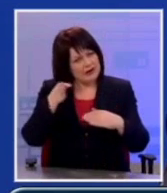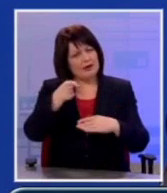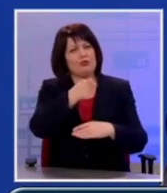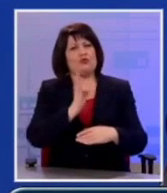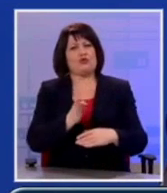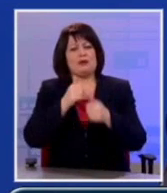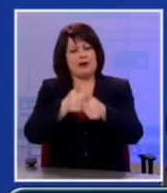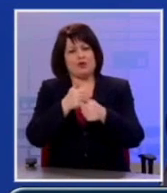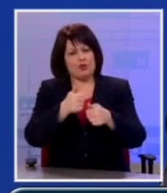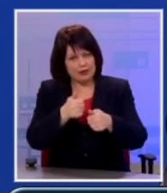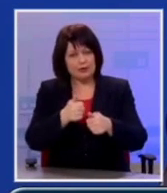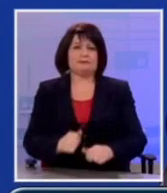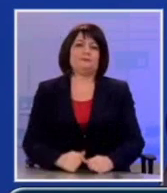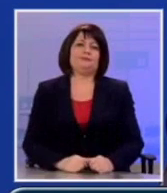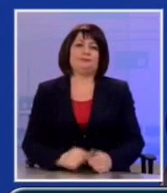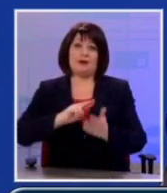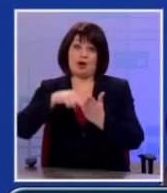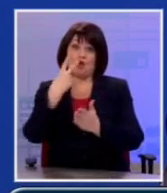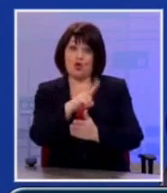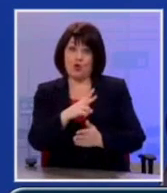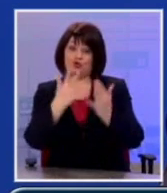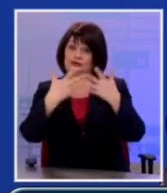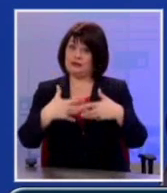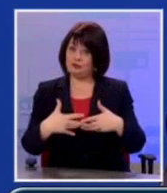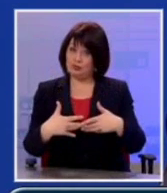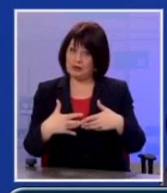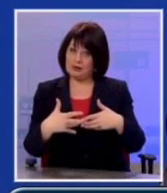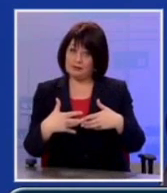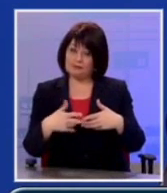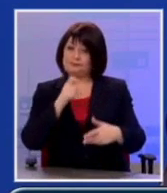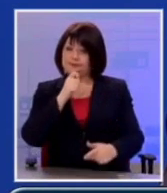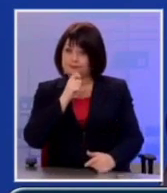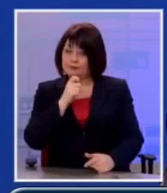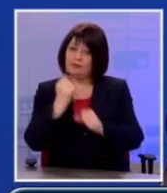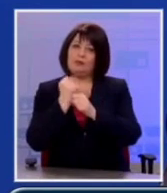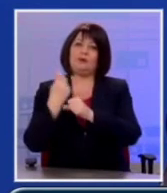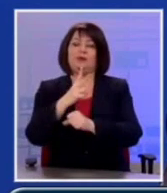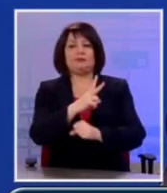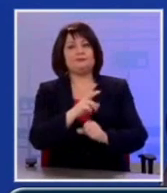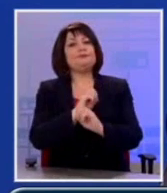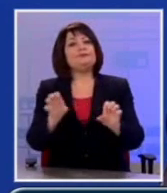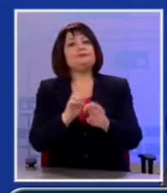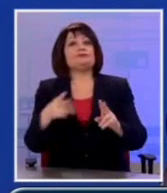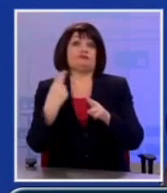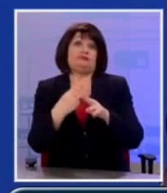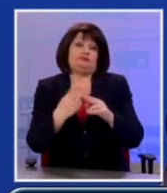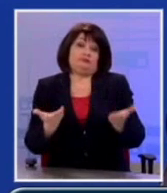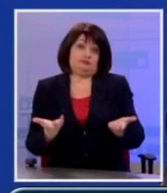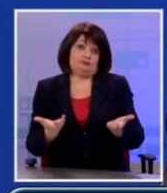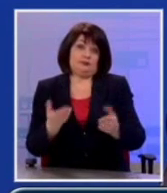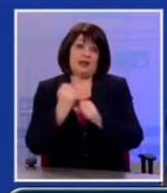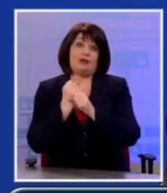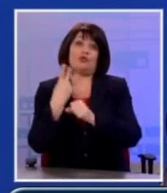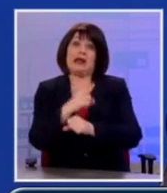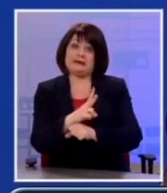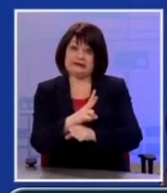η επιτέλεση του ρόλου και της λειτουργίας των δημοσιογράφων και της ενημέρωσης είναι κορυφαία λειτουργία